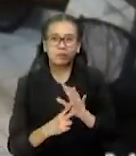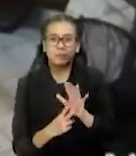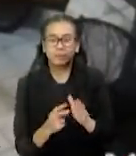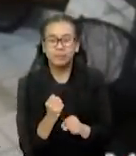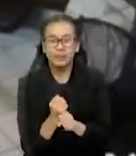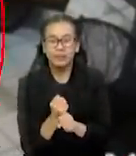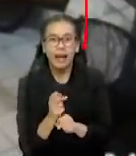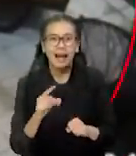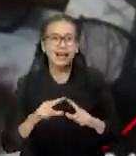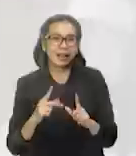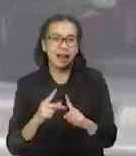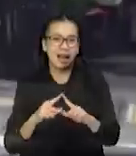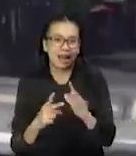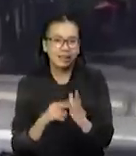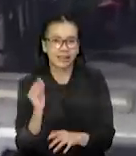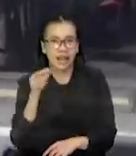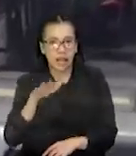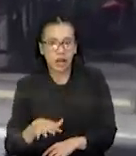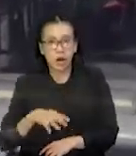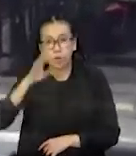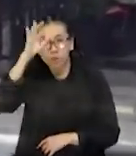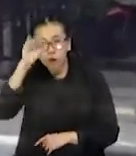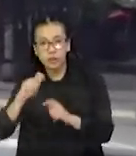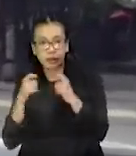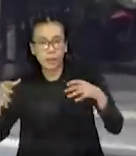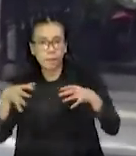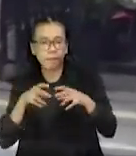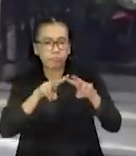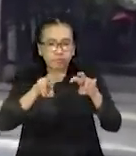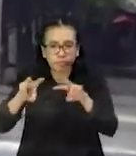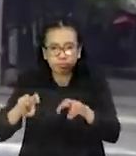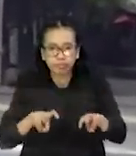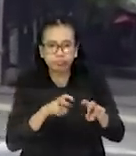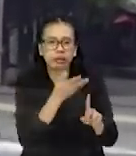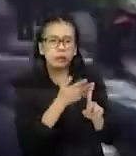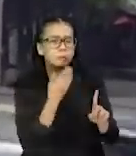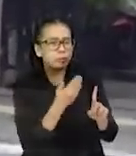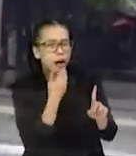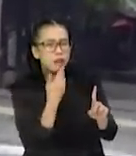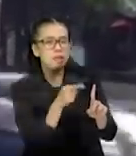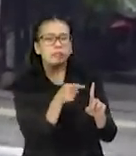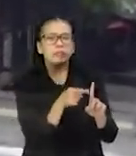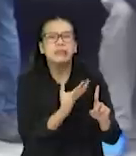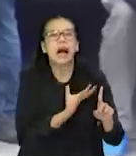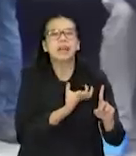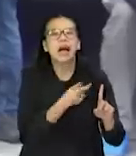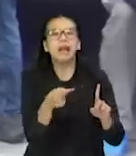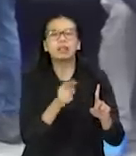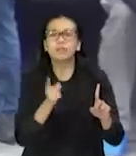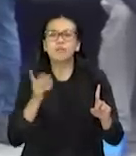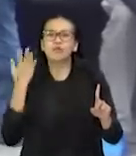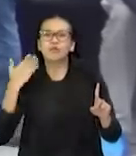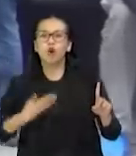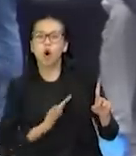Deplu, Pondok Pinang. Di penyelidikan polisi, motif pembunuhan korban lantaran tersangka sakit hati kerap mendapatkan perlakuan